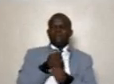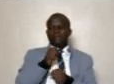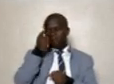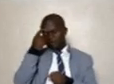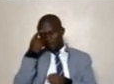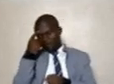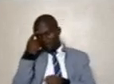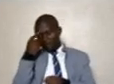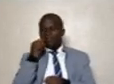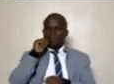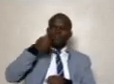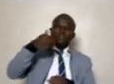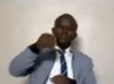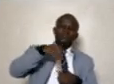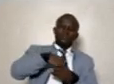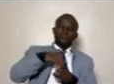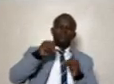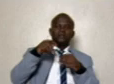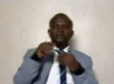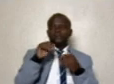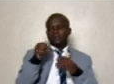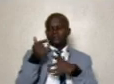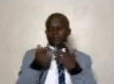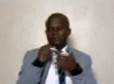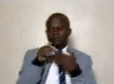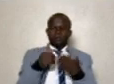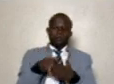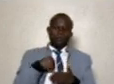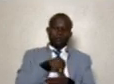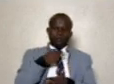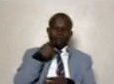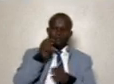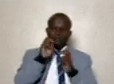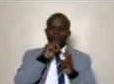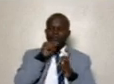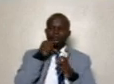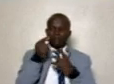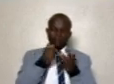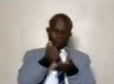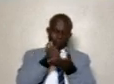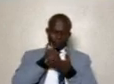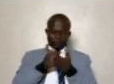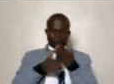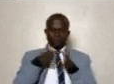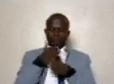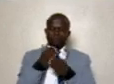mefa ejo bundi yaje muri parlement ibintu nk'ibyo tubaga ko atari ibintu bidufasha